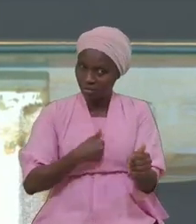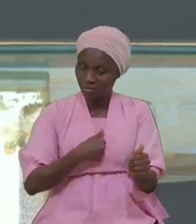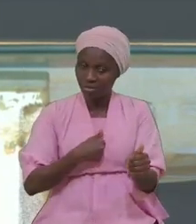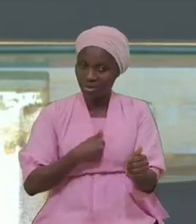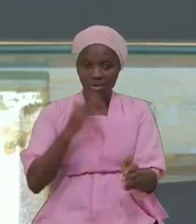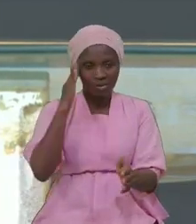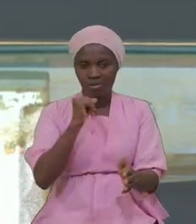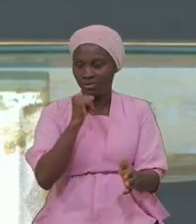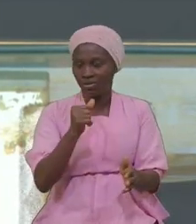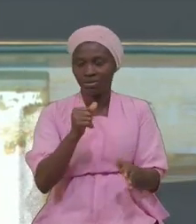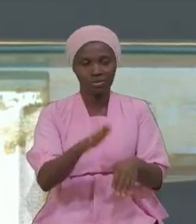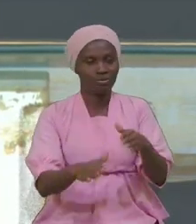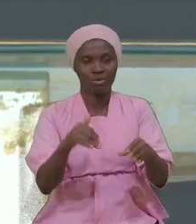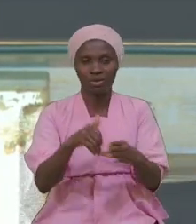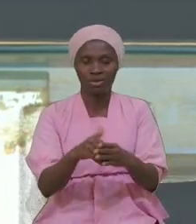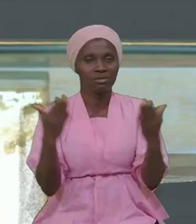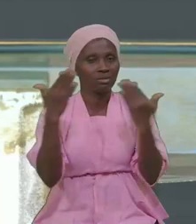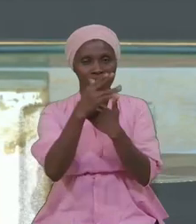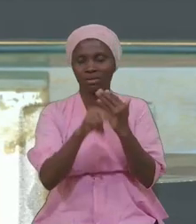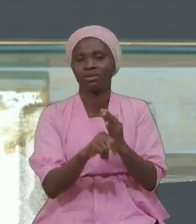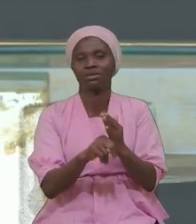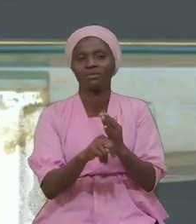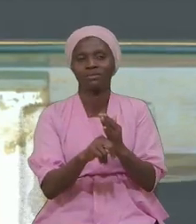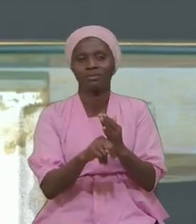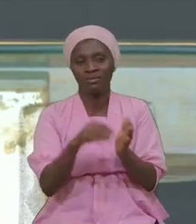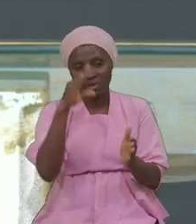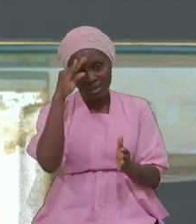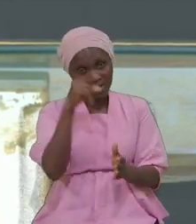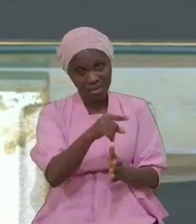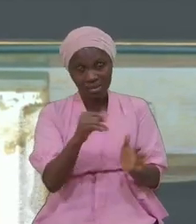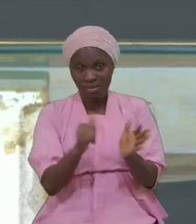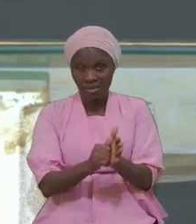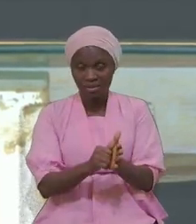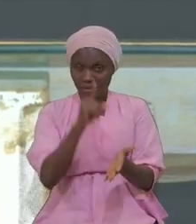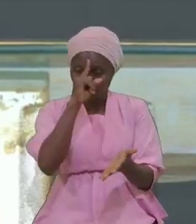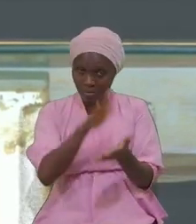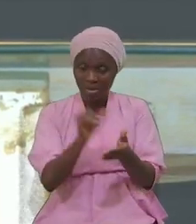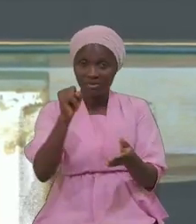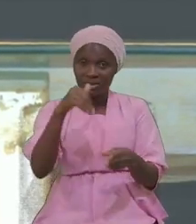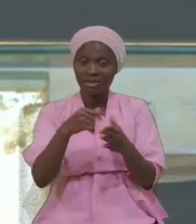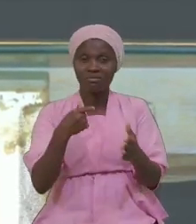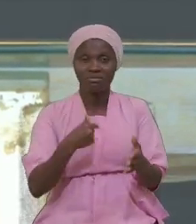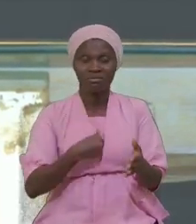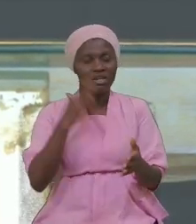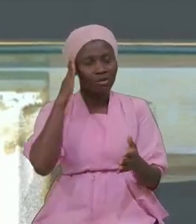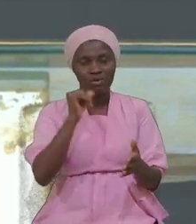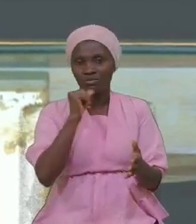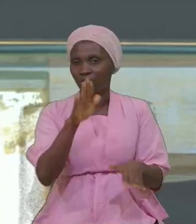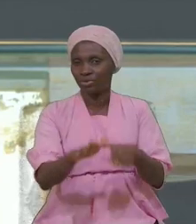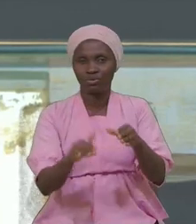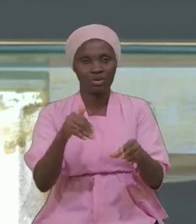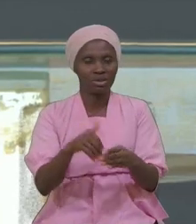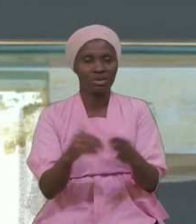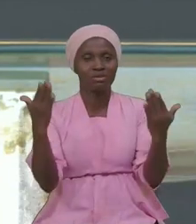ne marchera pas dans les ténèbres. Celui qui croit en moi ne marchera pas dans les